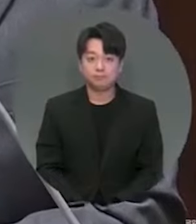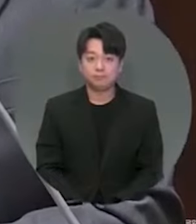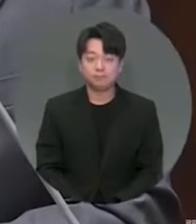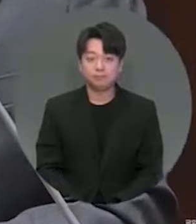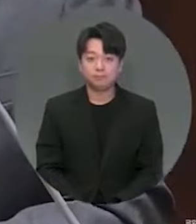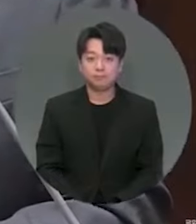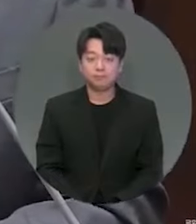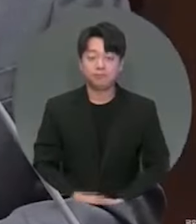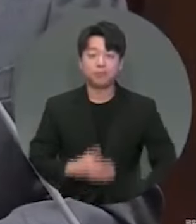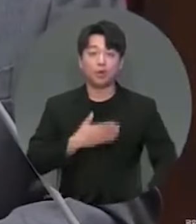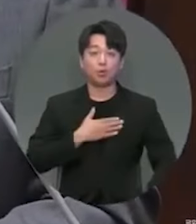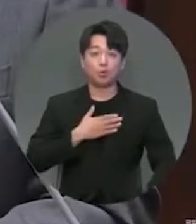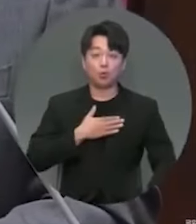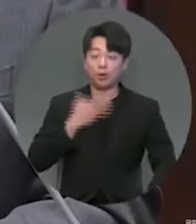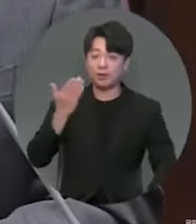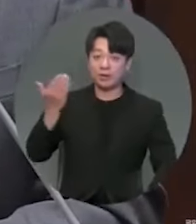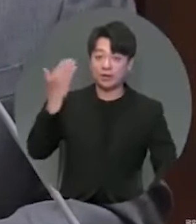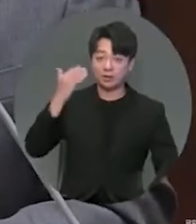저도 역시 문재인 정부의